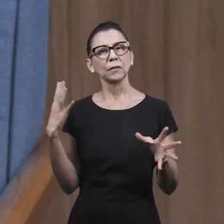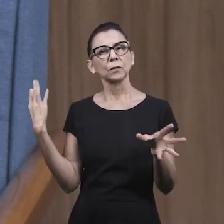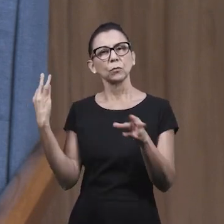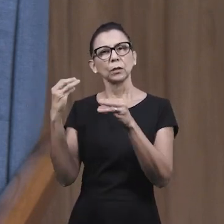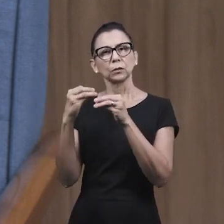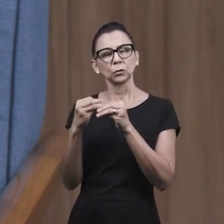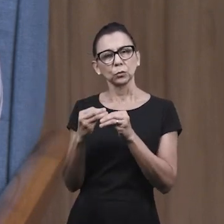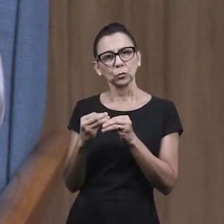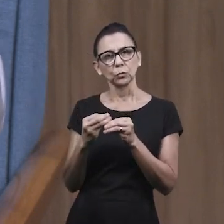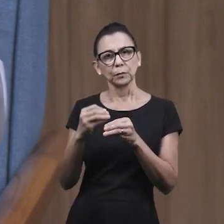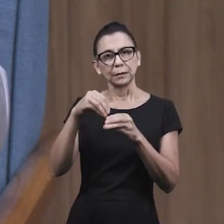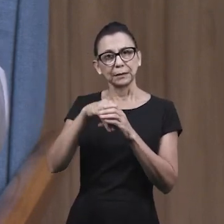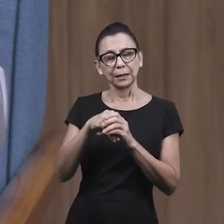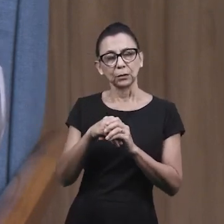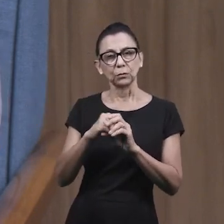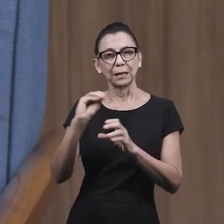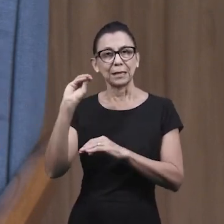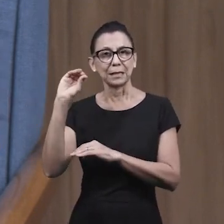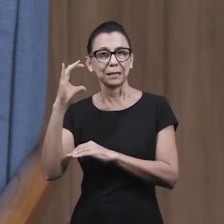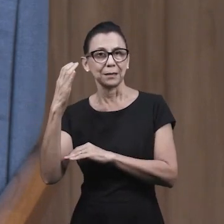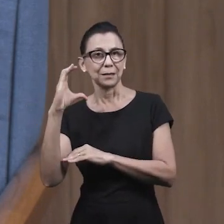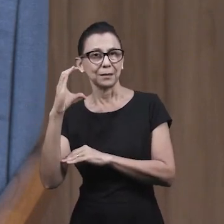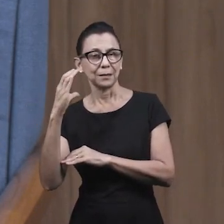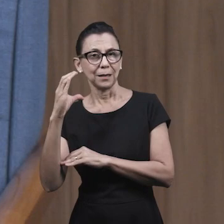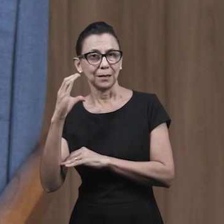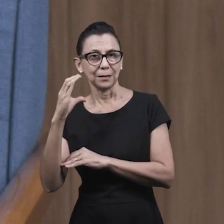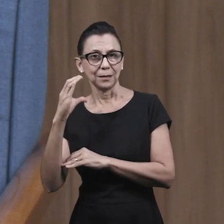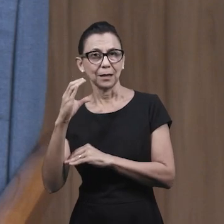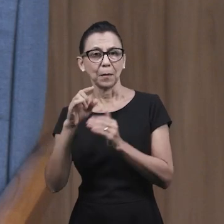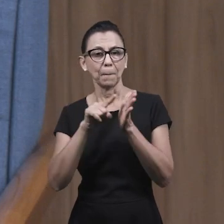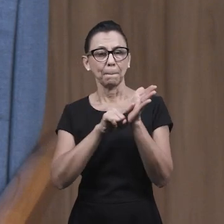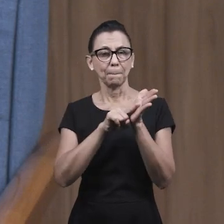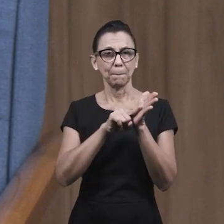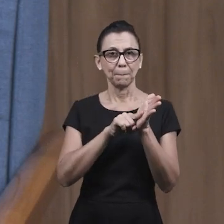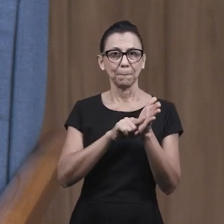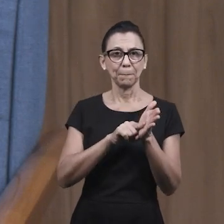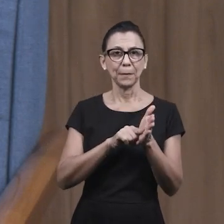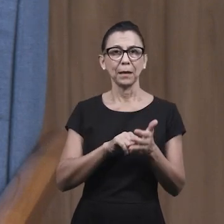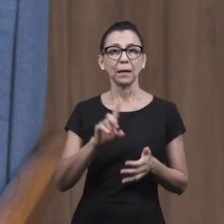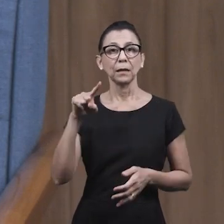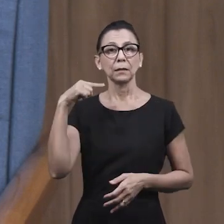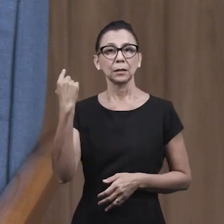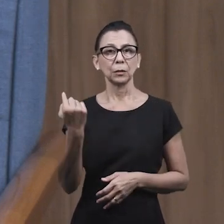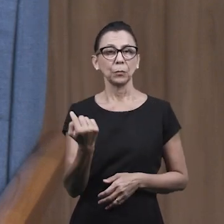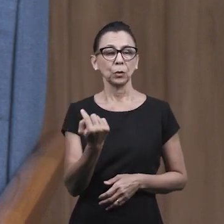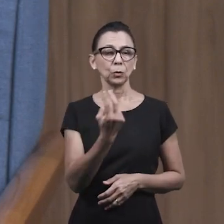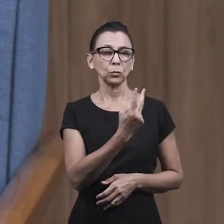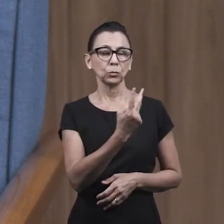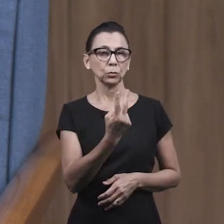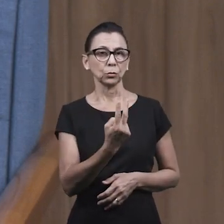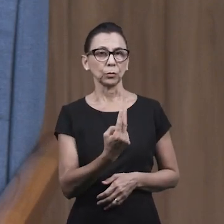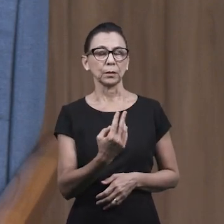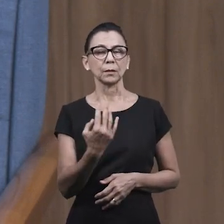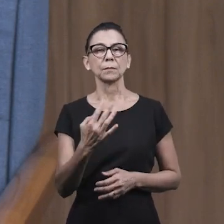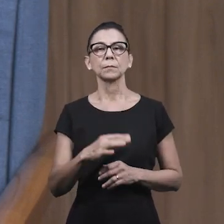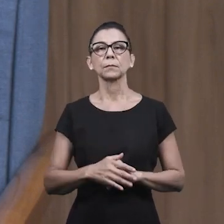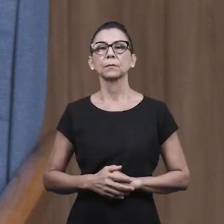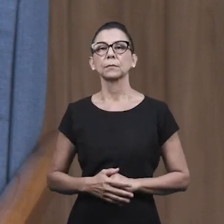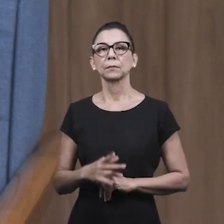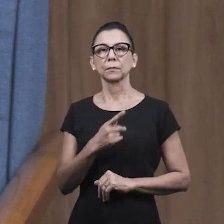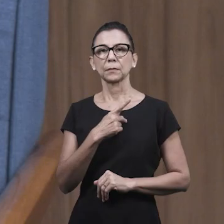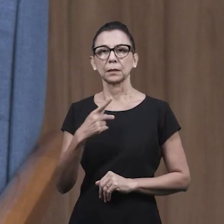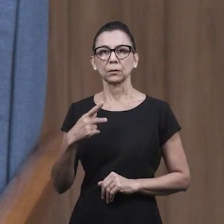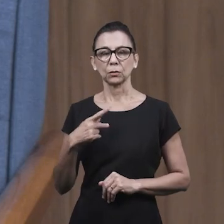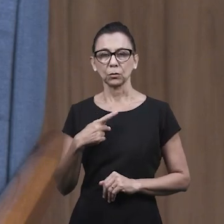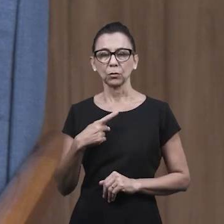font un abordage tourné vers l'aspect scientifique et après, les pasteurs Daniel Maurice et Serge Sauce vont faire un commentaire sur cela de point